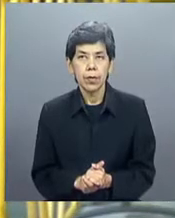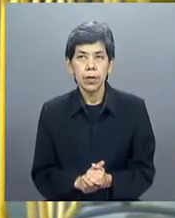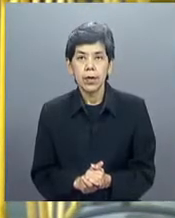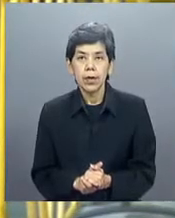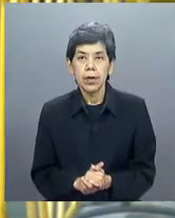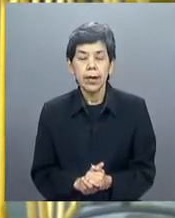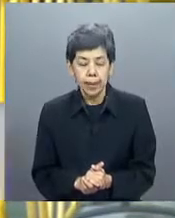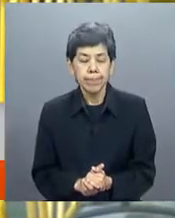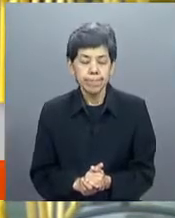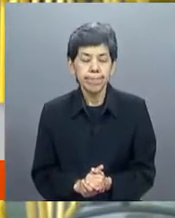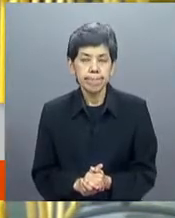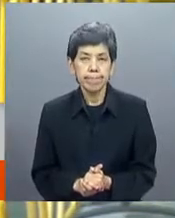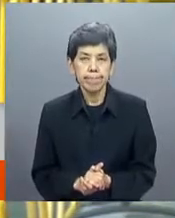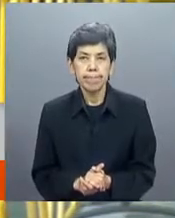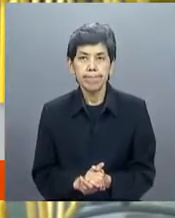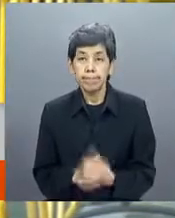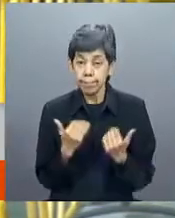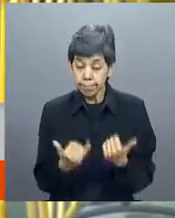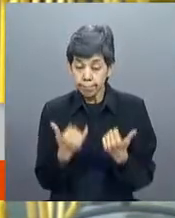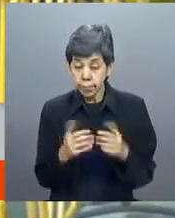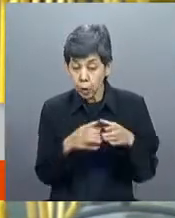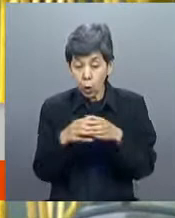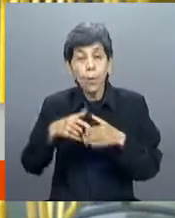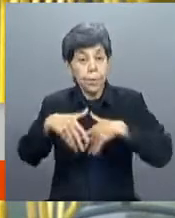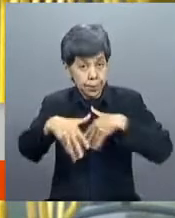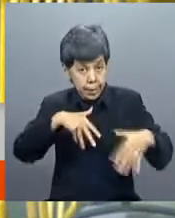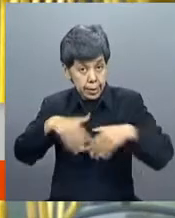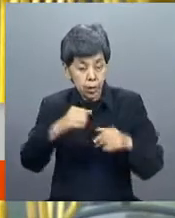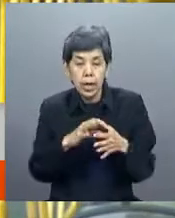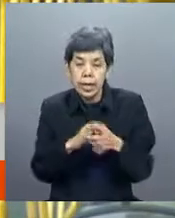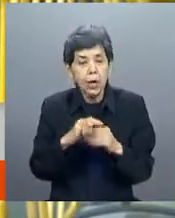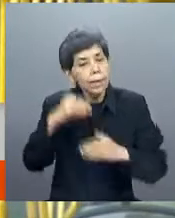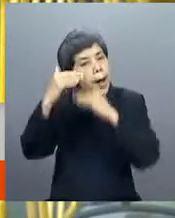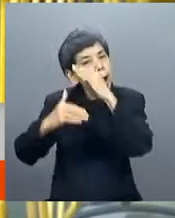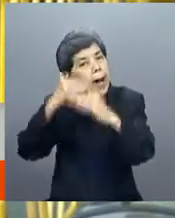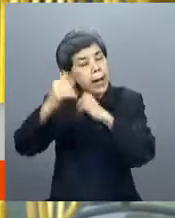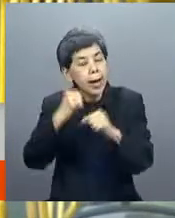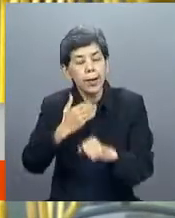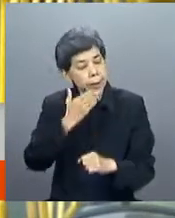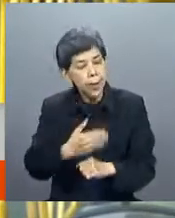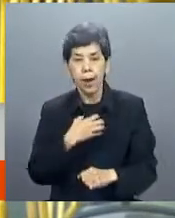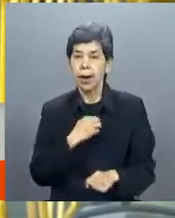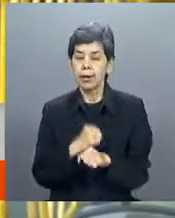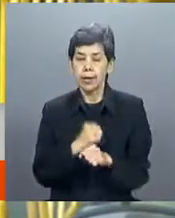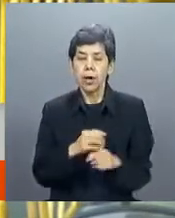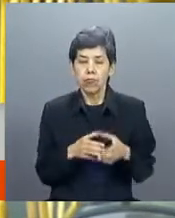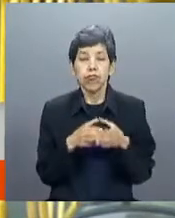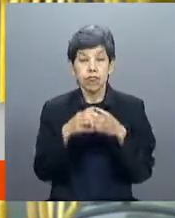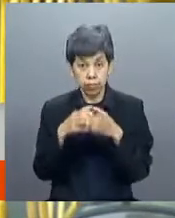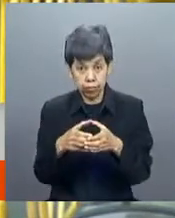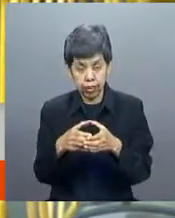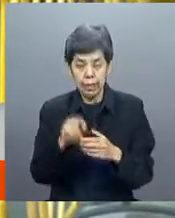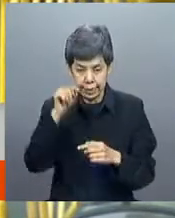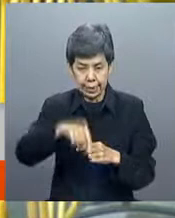คุณมณีนาถคุณจตุรงค์คะตอนนี้เครือข่ายประชาชนเพื่อการพัฒนาที่ยั่งยืนก็เดินทางมาถึ